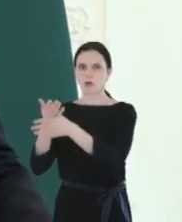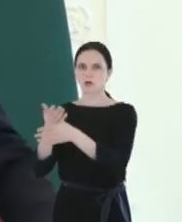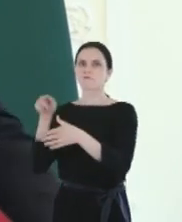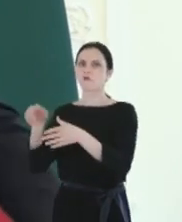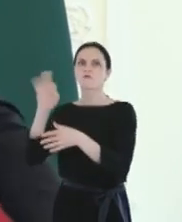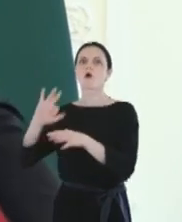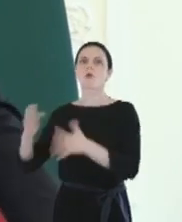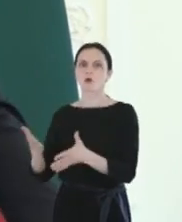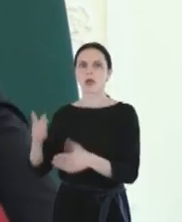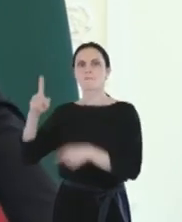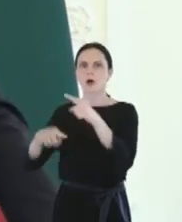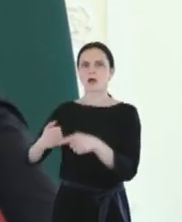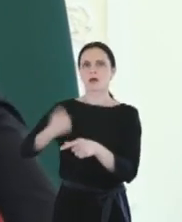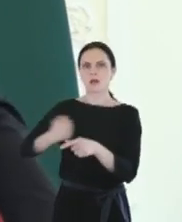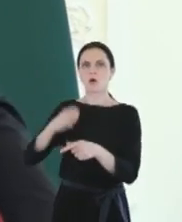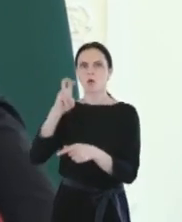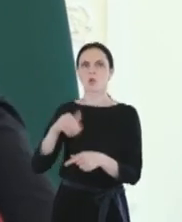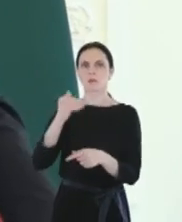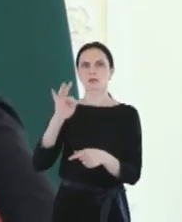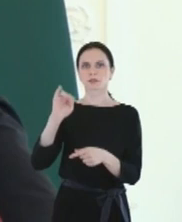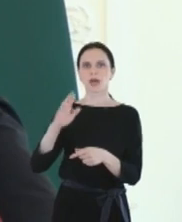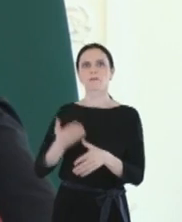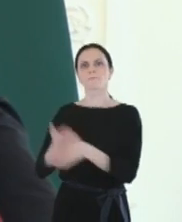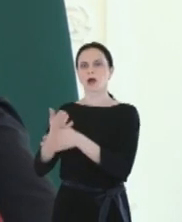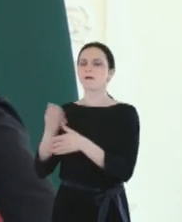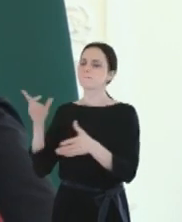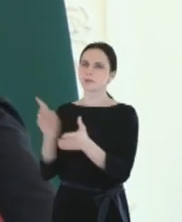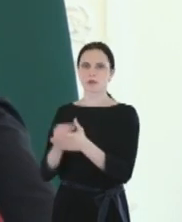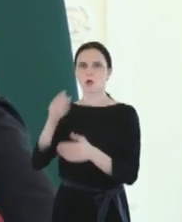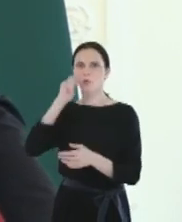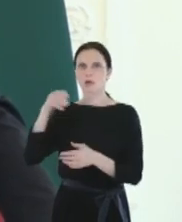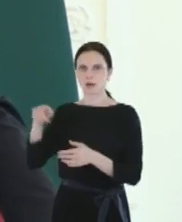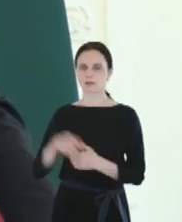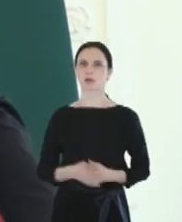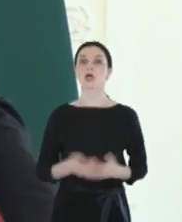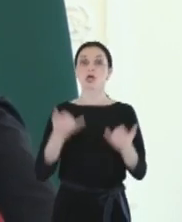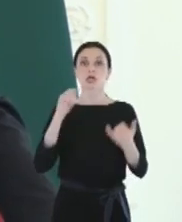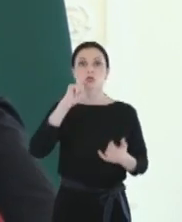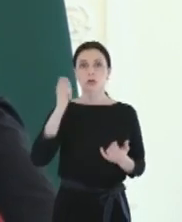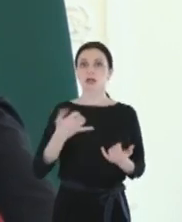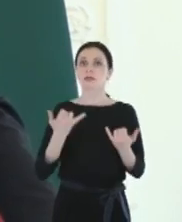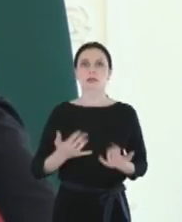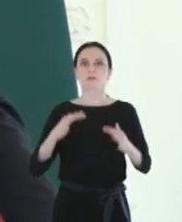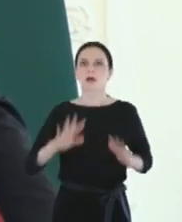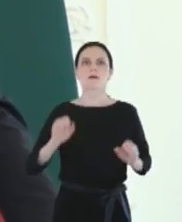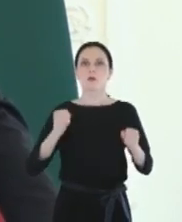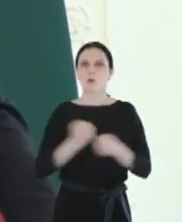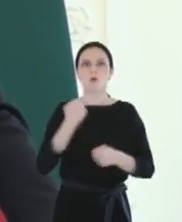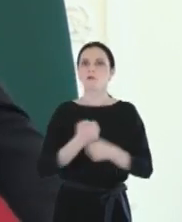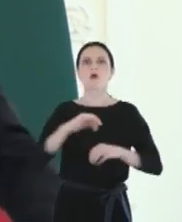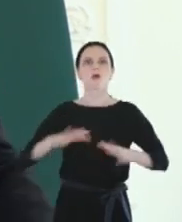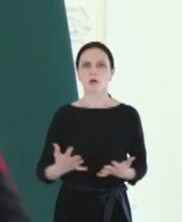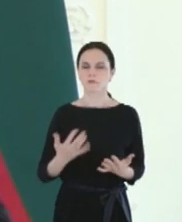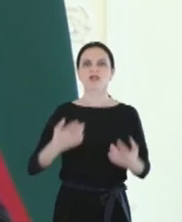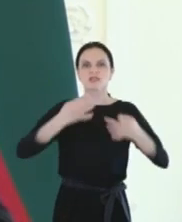politinę, karinę ir humanitarinę pagalbą. Šiandien Ukraina kaunasi ne tik už savo laisvę, bet ir už